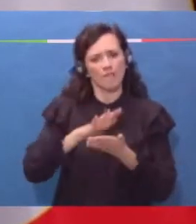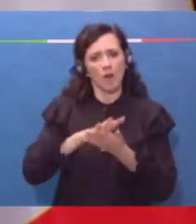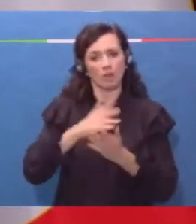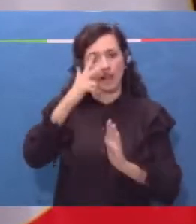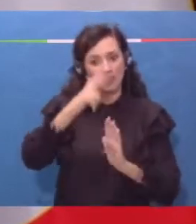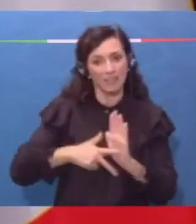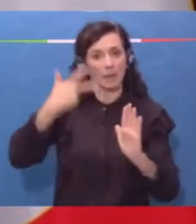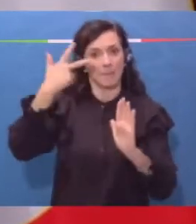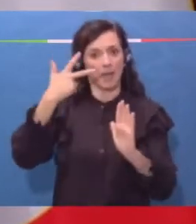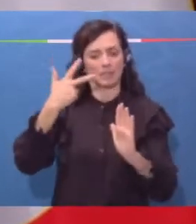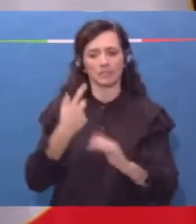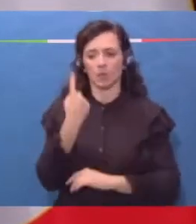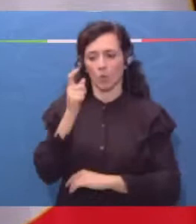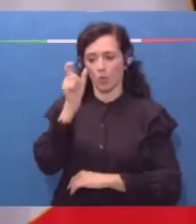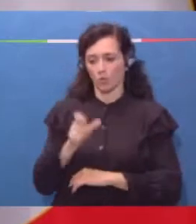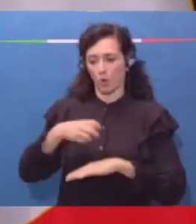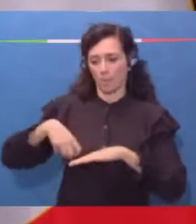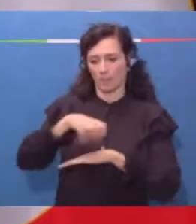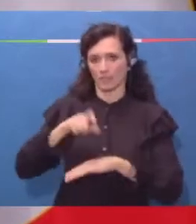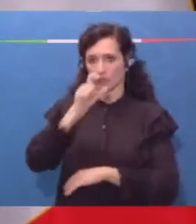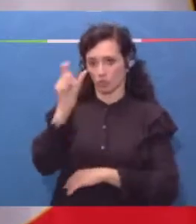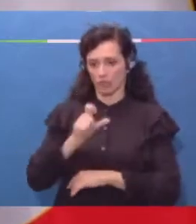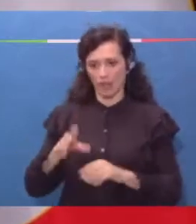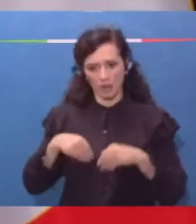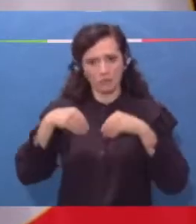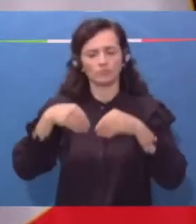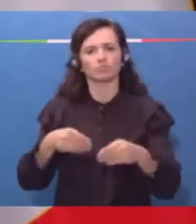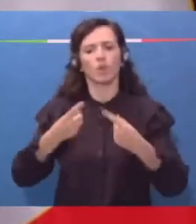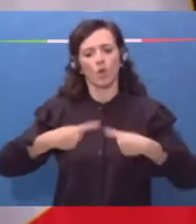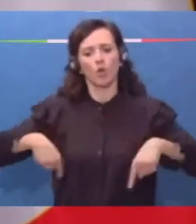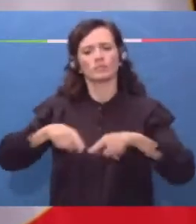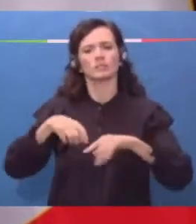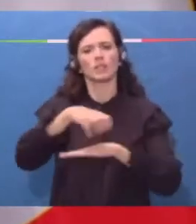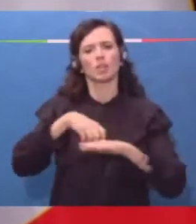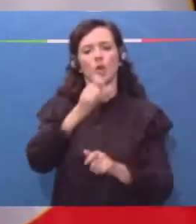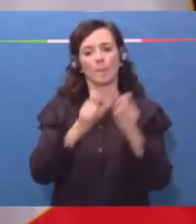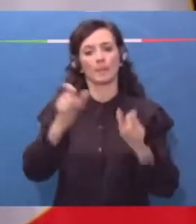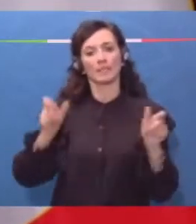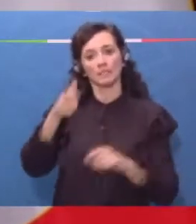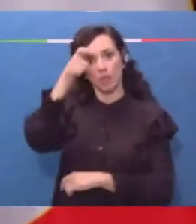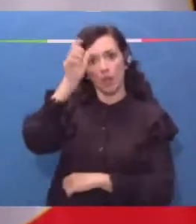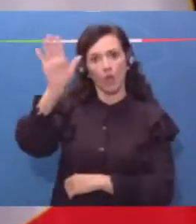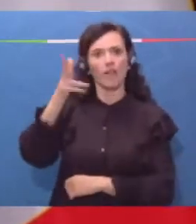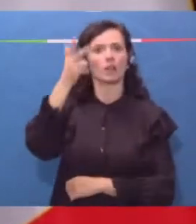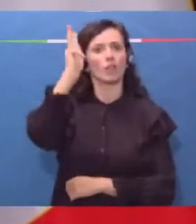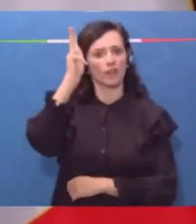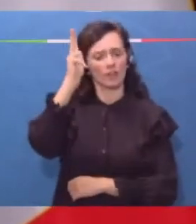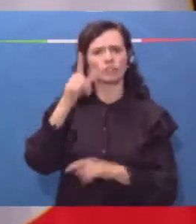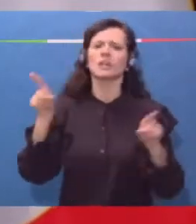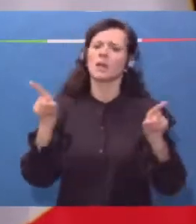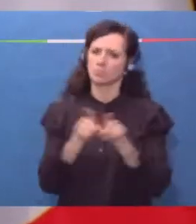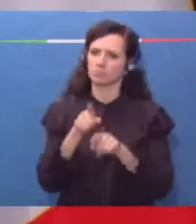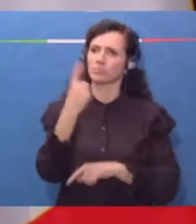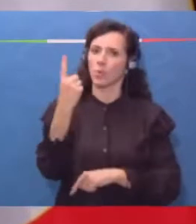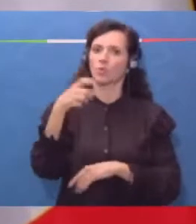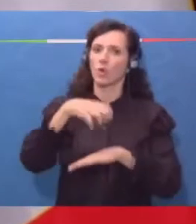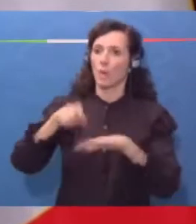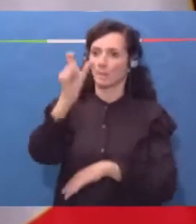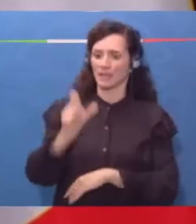italiano parteciperà a un consiglio dei ministri del governo francese e viceversa.